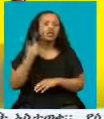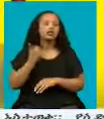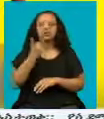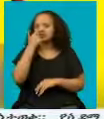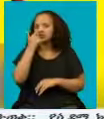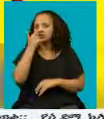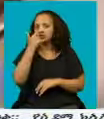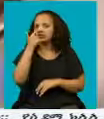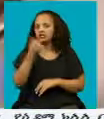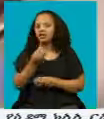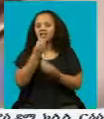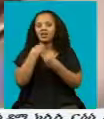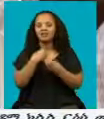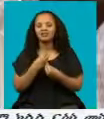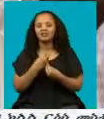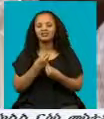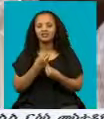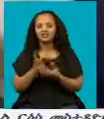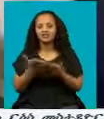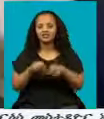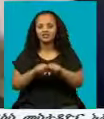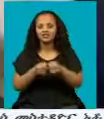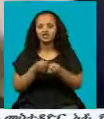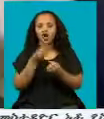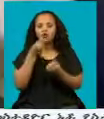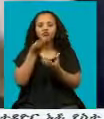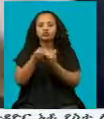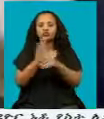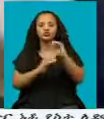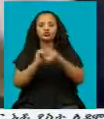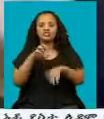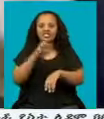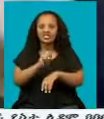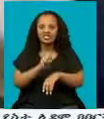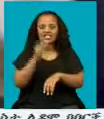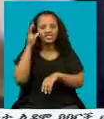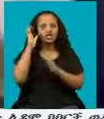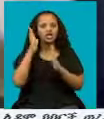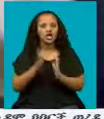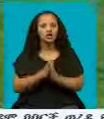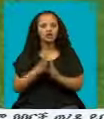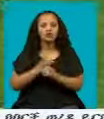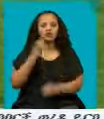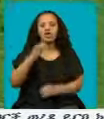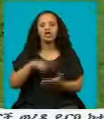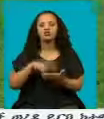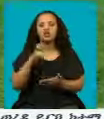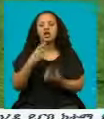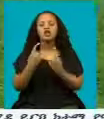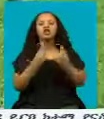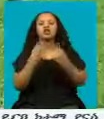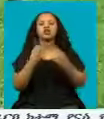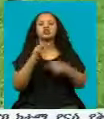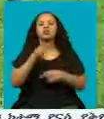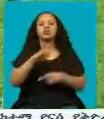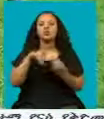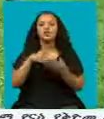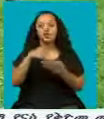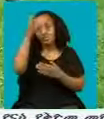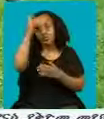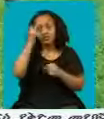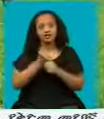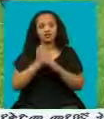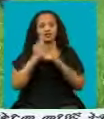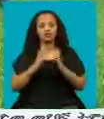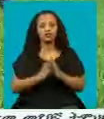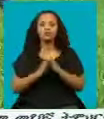እንደለመደው የበላበትን ወጥት እየሰበረ ያጎረሱት እጆቹን እየነከሰ ሰይጣናዊ በትሩን አንስቷል። ያነጋገርናቸው የደቡብ ክልል የመንግስት